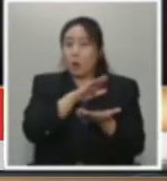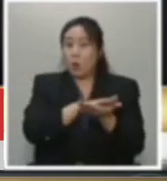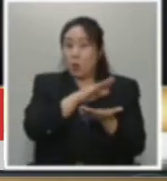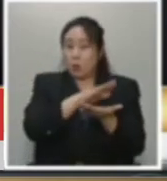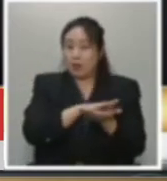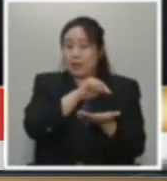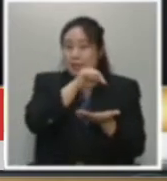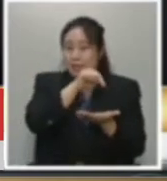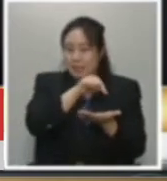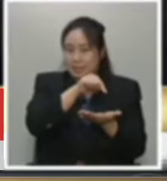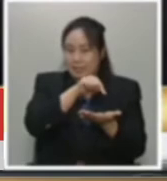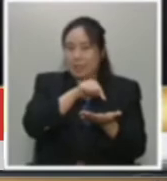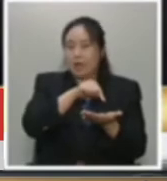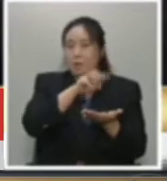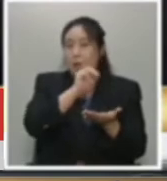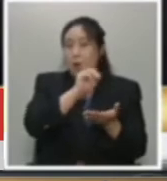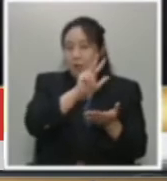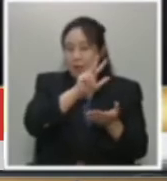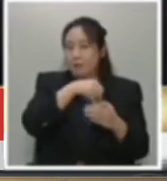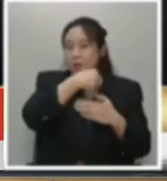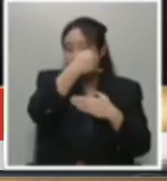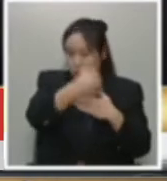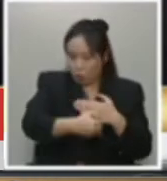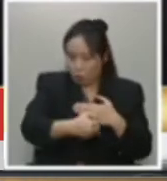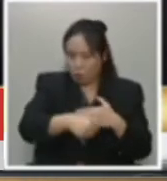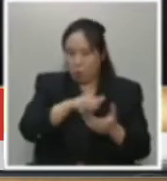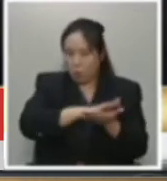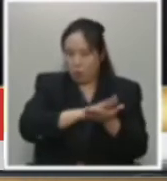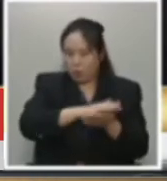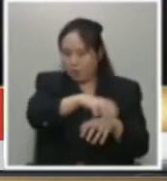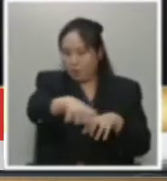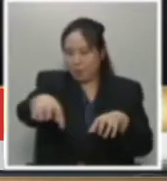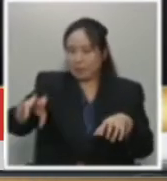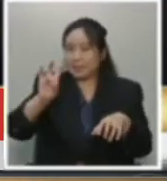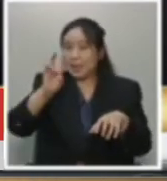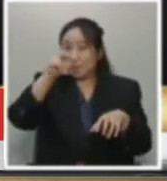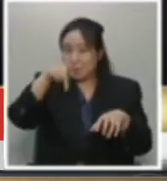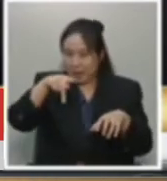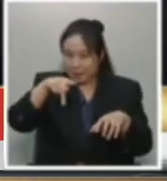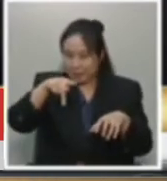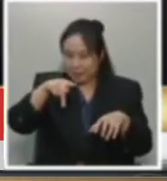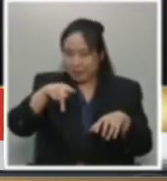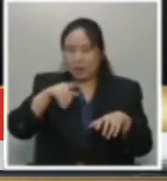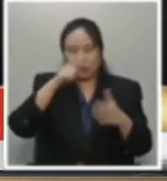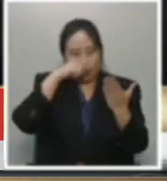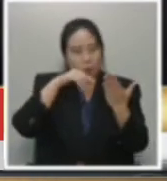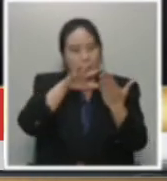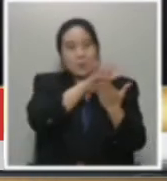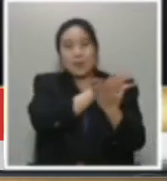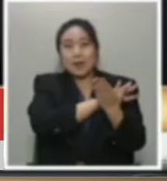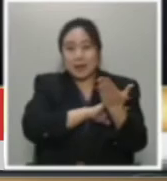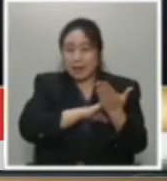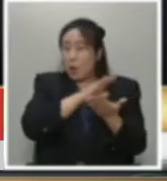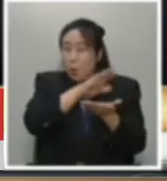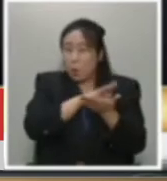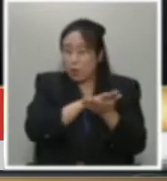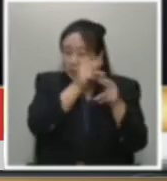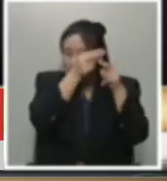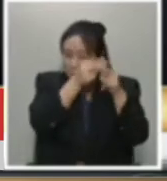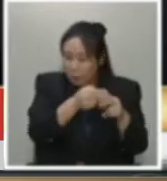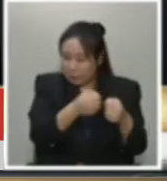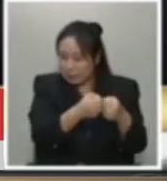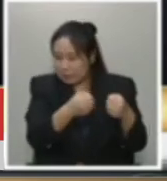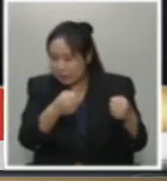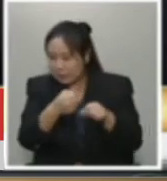นขยายโอกาสถึง 7,000 โรงเรียนกว่า 7,000 โรงเรียนทั้งประเทศเฉพาะขยายโอกาสนะคะ